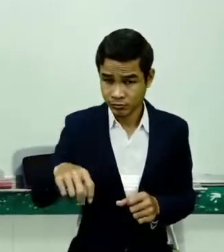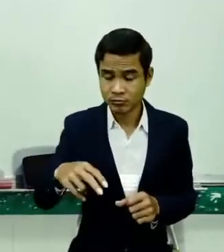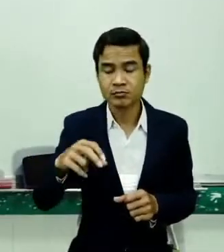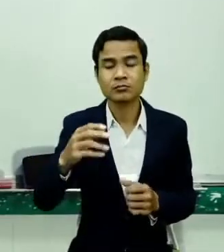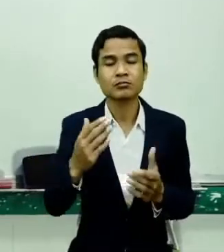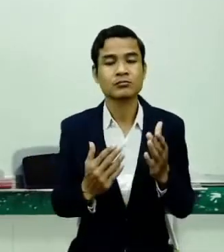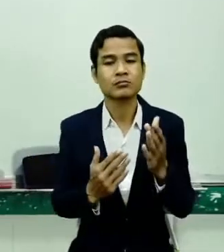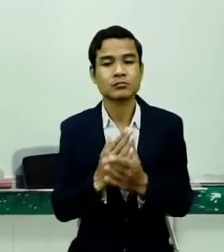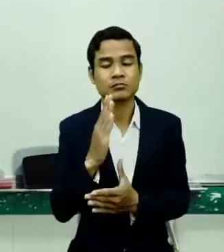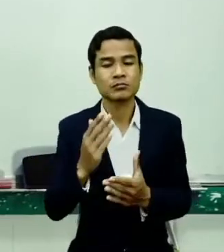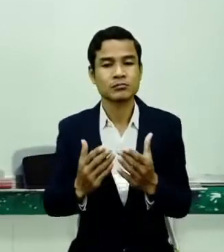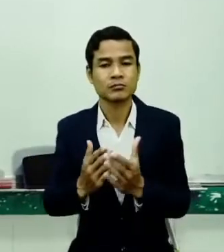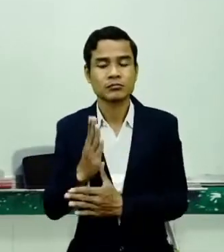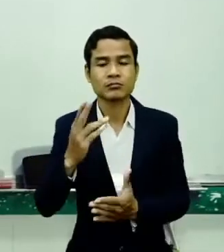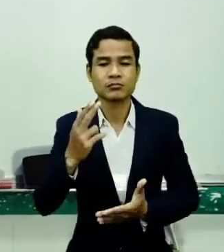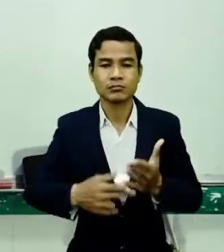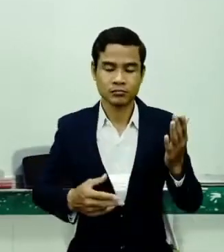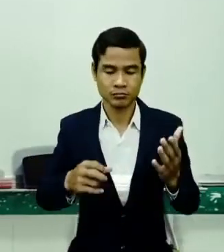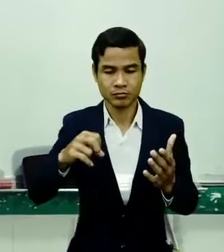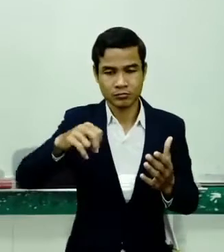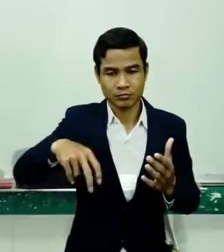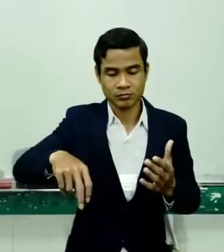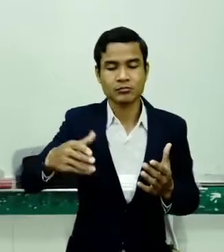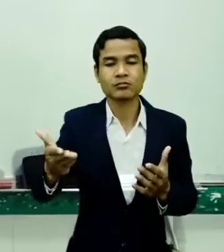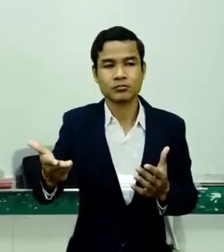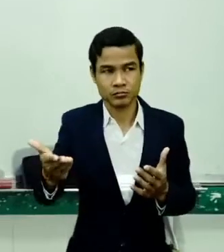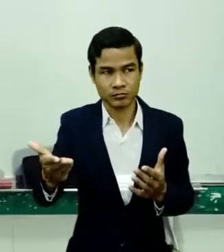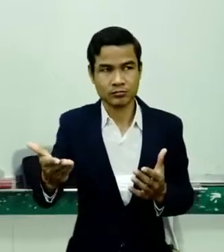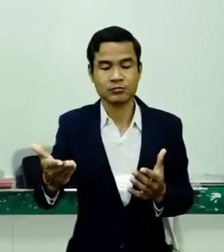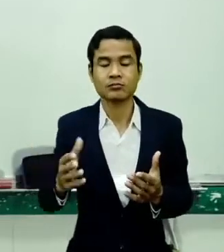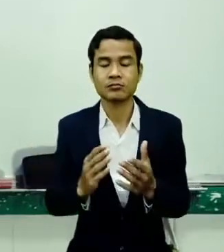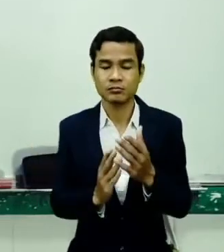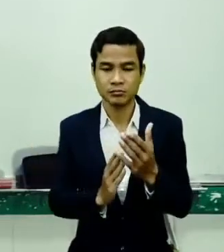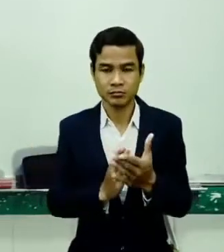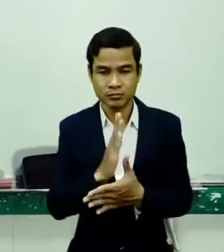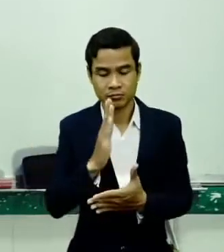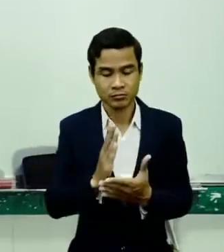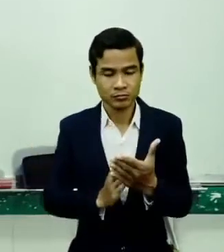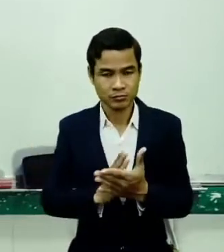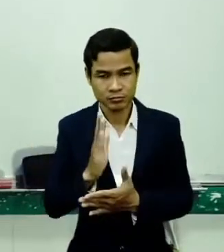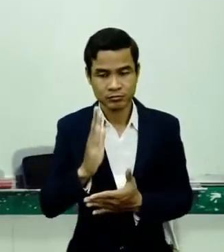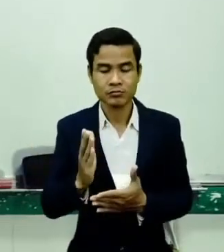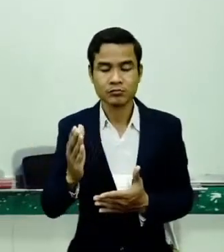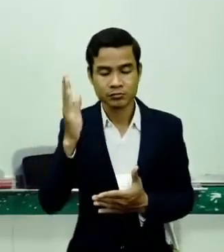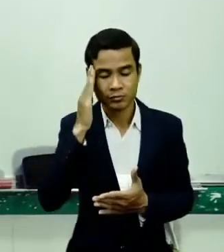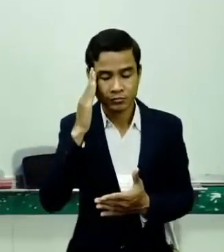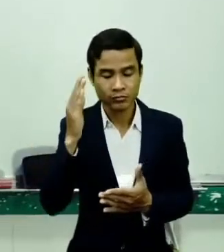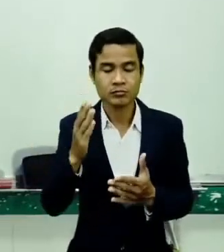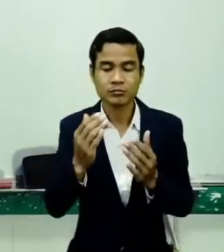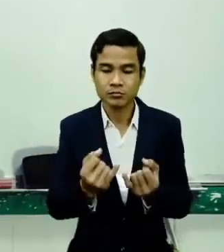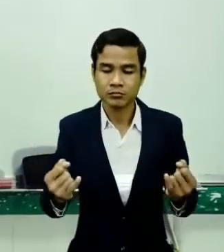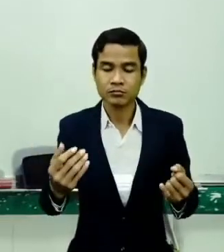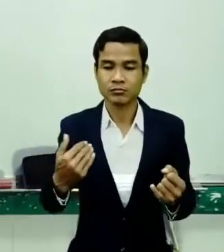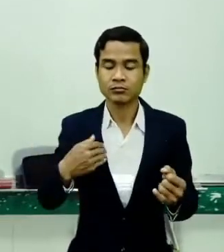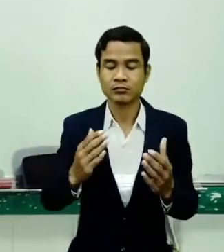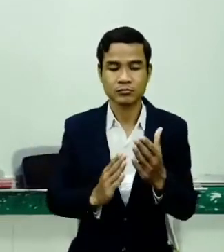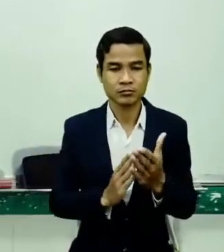អ្វីខ្លះចាអញ្ចឹងដើម្បីដឹងថាកុមារមានសិទ្ធអីខ្លះ